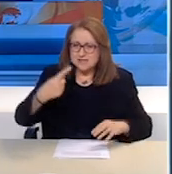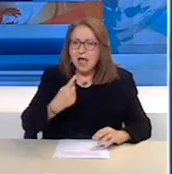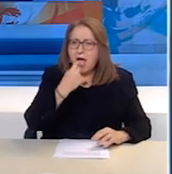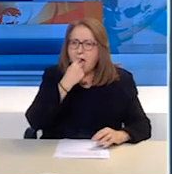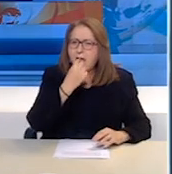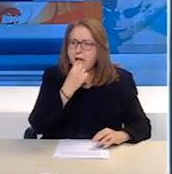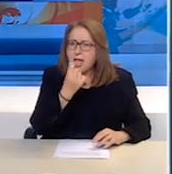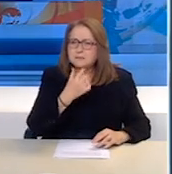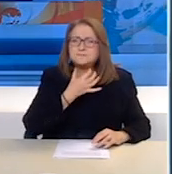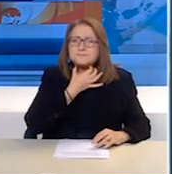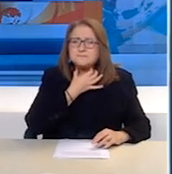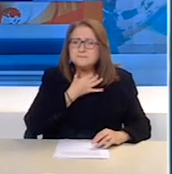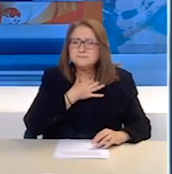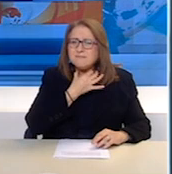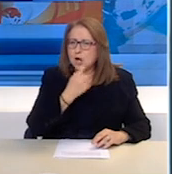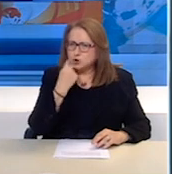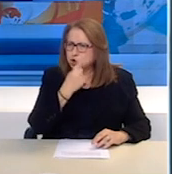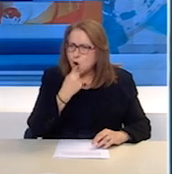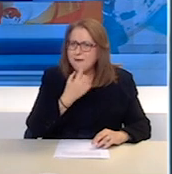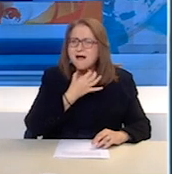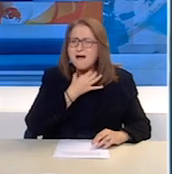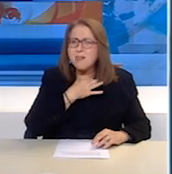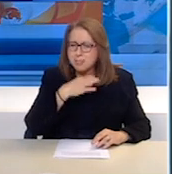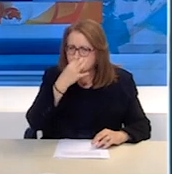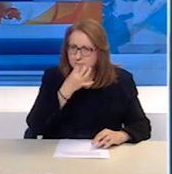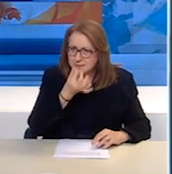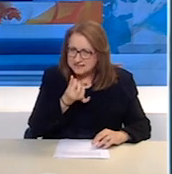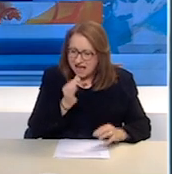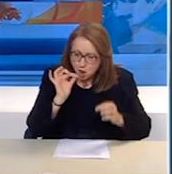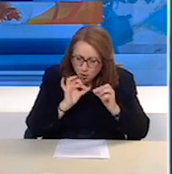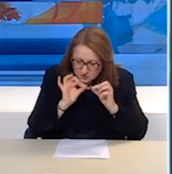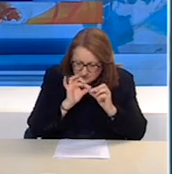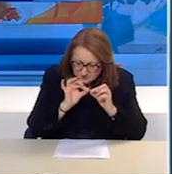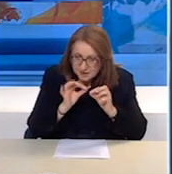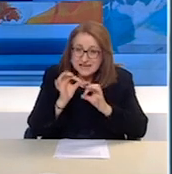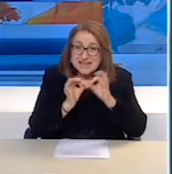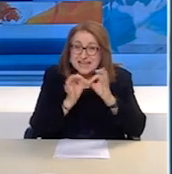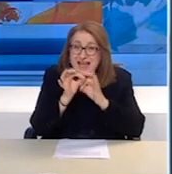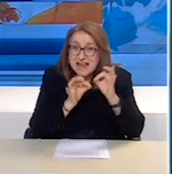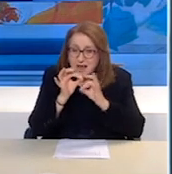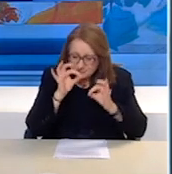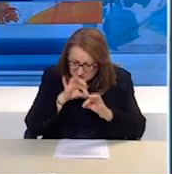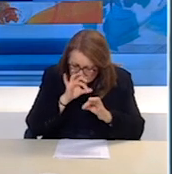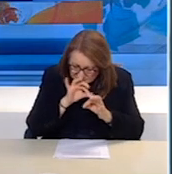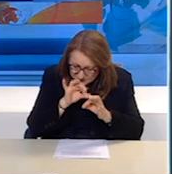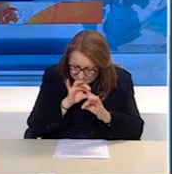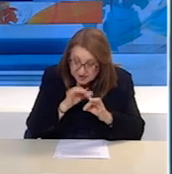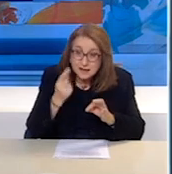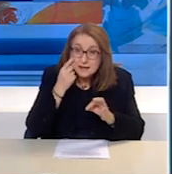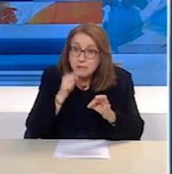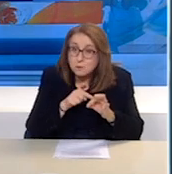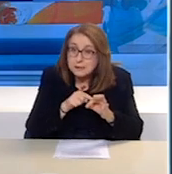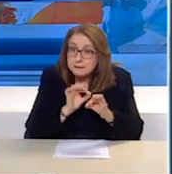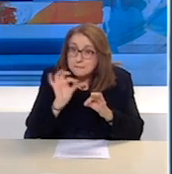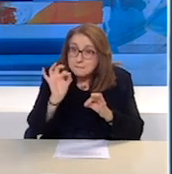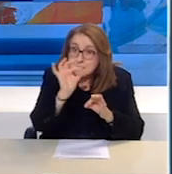ήταν θετικό στις 10 και μετά το διάστημα των 10 ημερών, το καλλιέργησαν σε κυταρικές σειρές για να δούνε αυτό που ονομάζουμε μολυσματικότητα και αν μπορεί